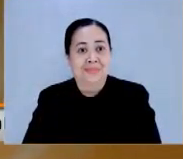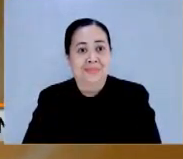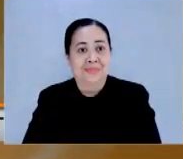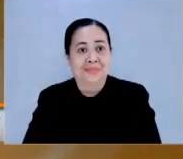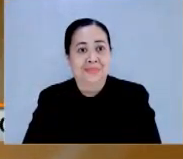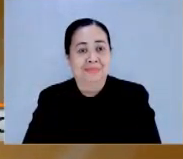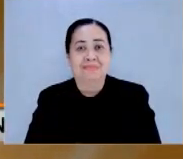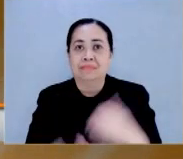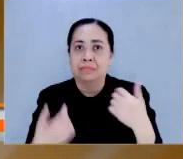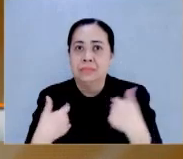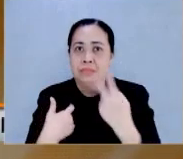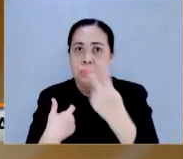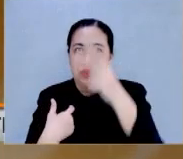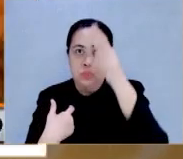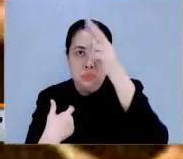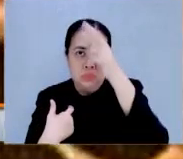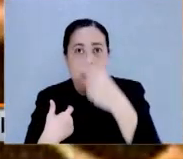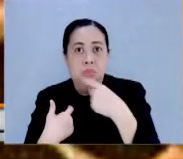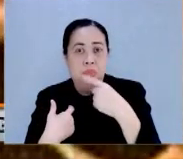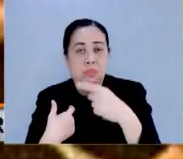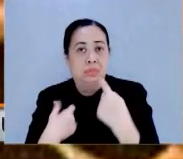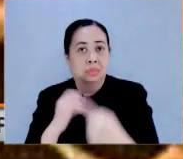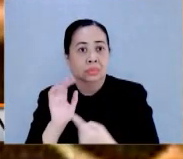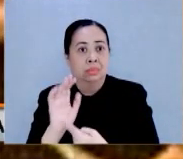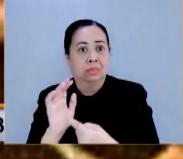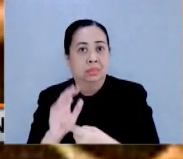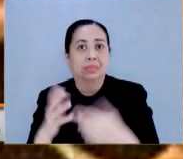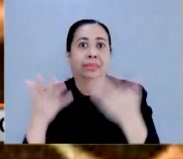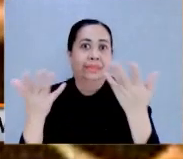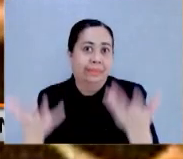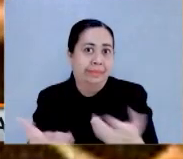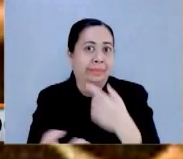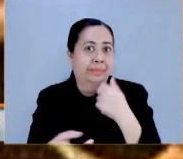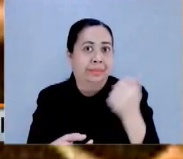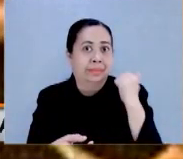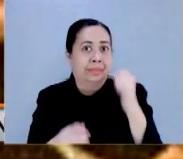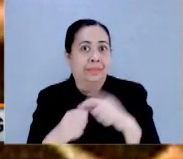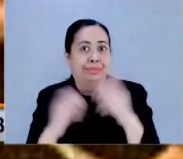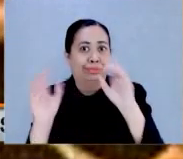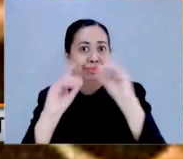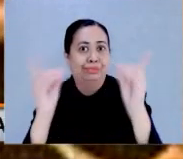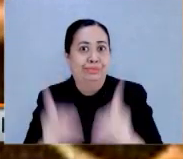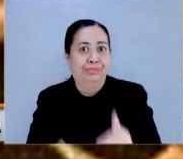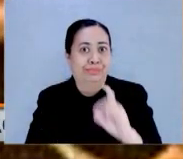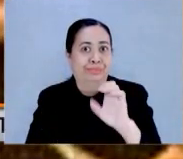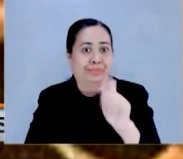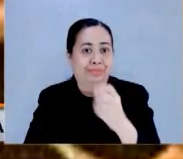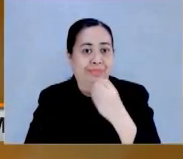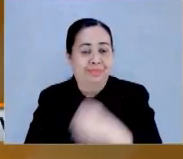May dalawang manok, sabi ng isang bida-bida. Ayan kasi, ayaw mong mag-diet.